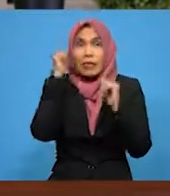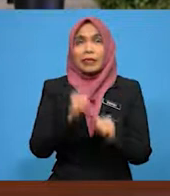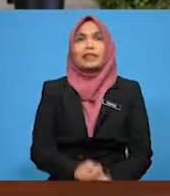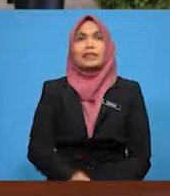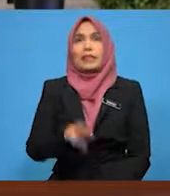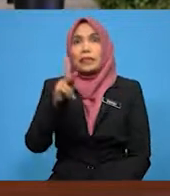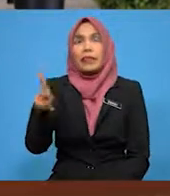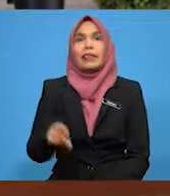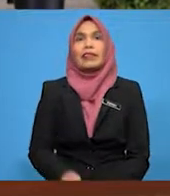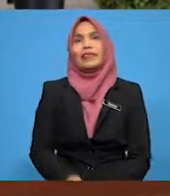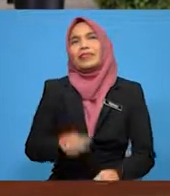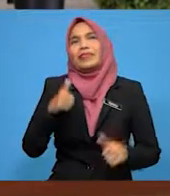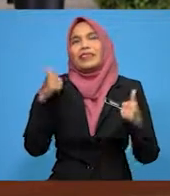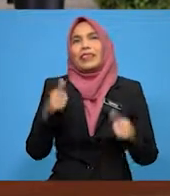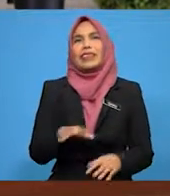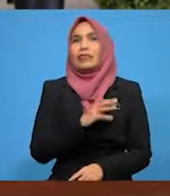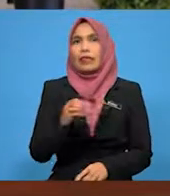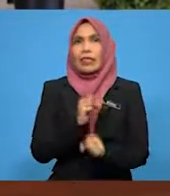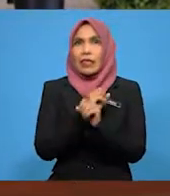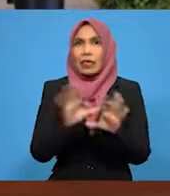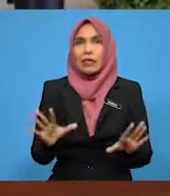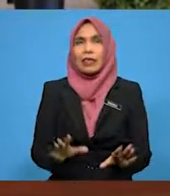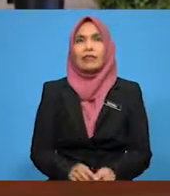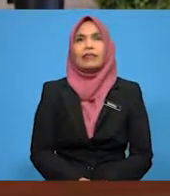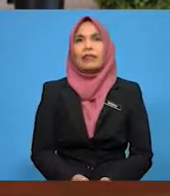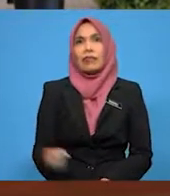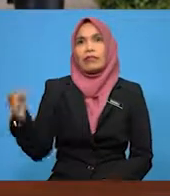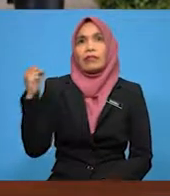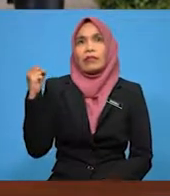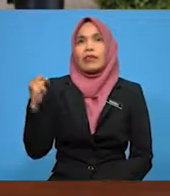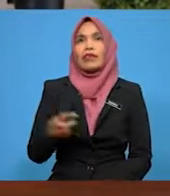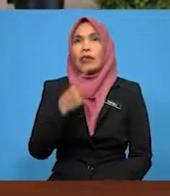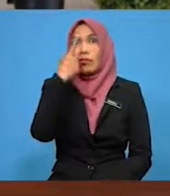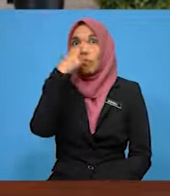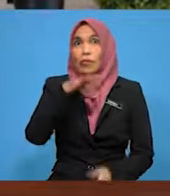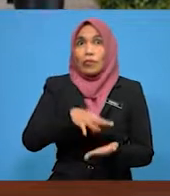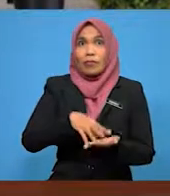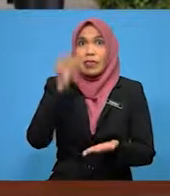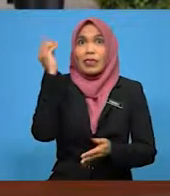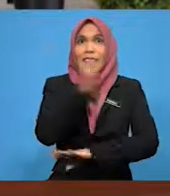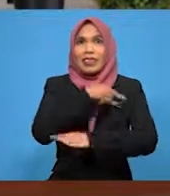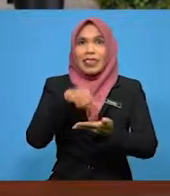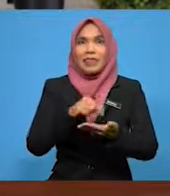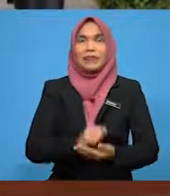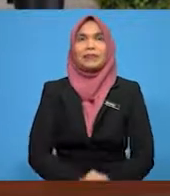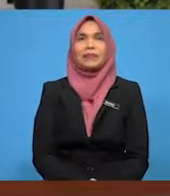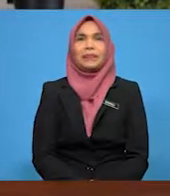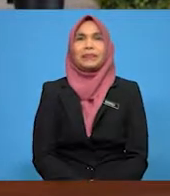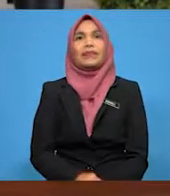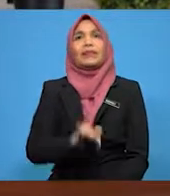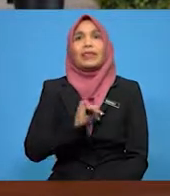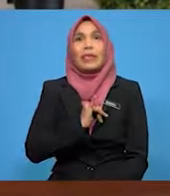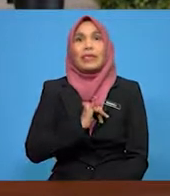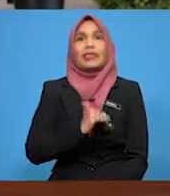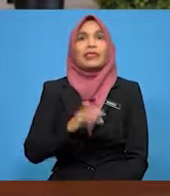berada dalam keadaan sihat dan selamat serta bersemangat untuk sesi pembelajaran pada hari ini.